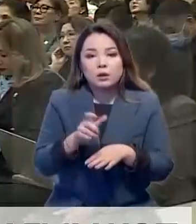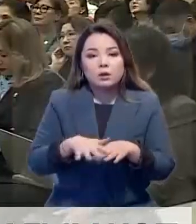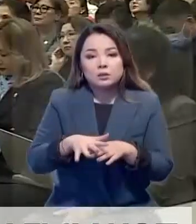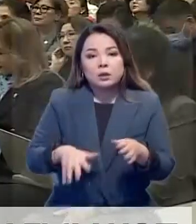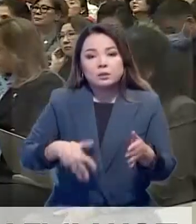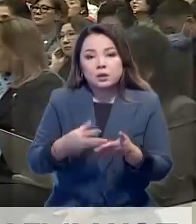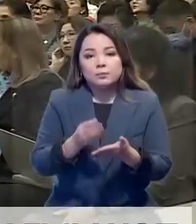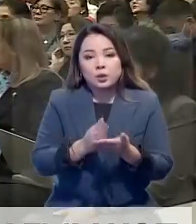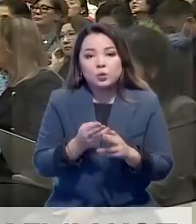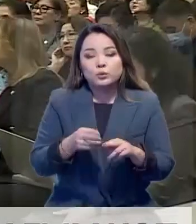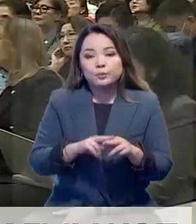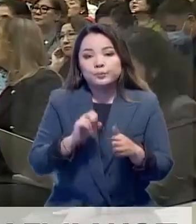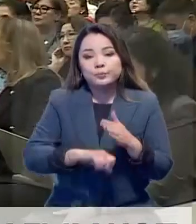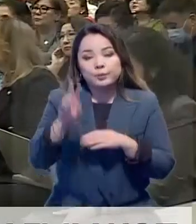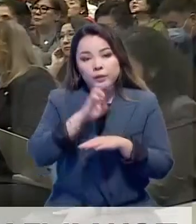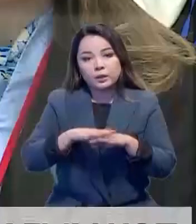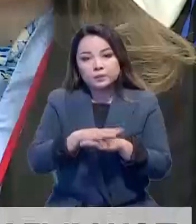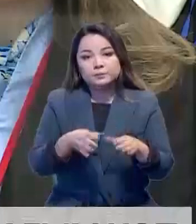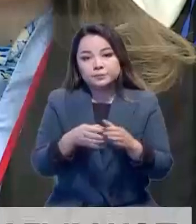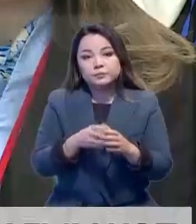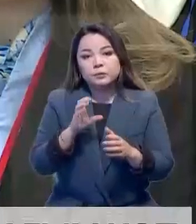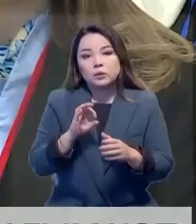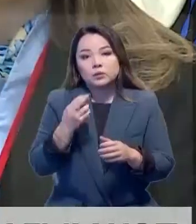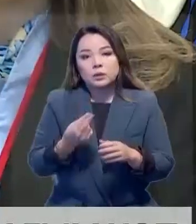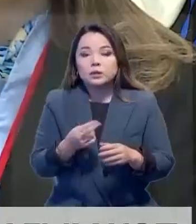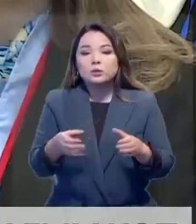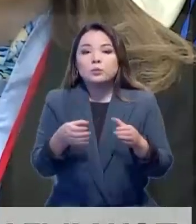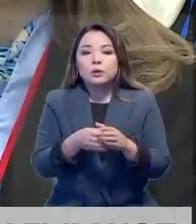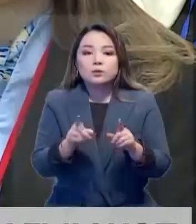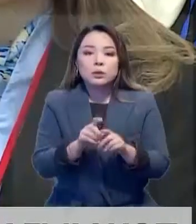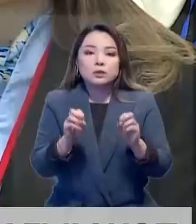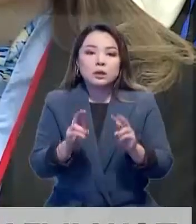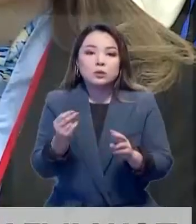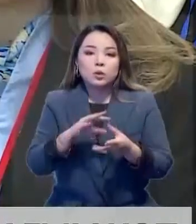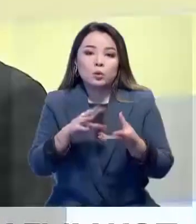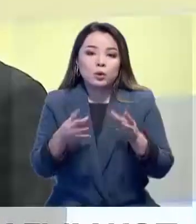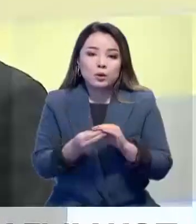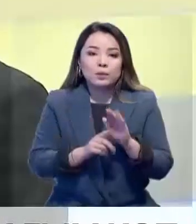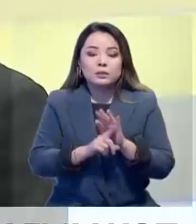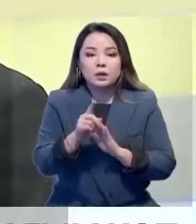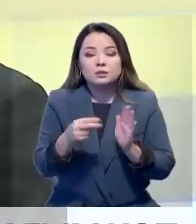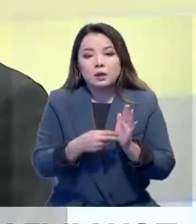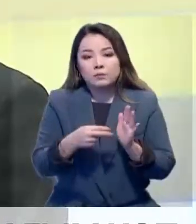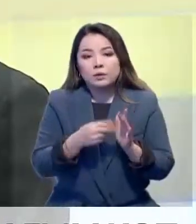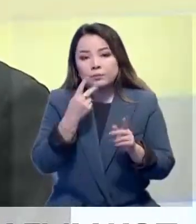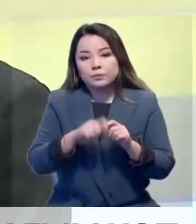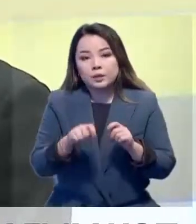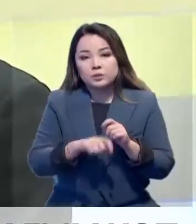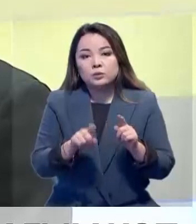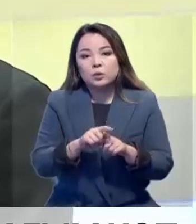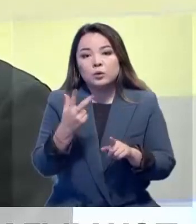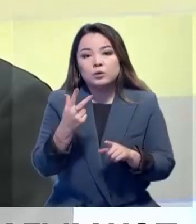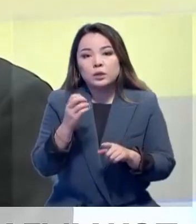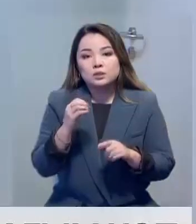қалтасынан өтеліп келеді. Себебі мемлекет әлеуметтік топтарға арналған қаржы көлемін бастапқы ставкаларымен салыстырғанда